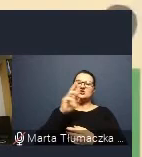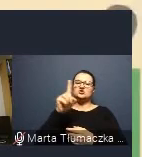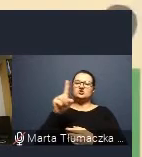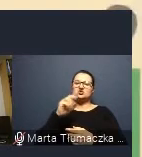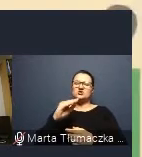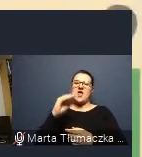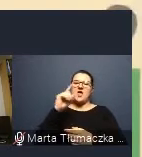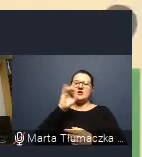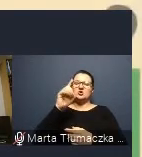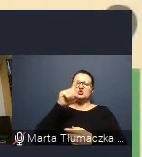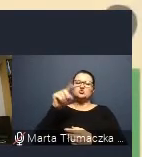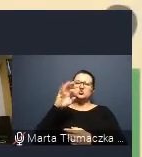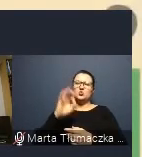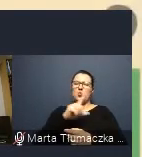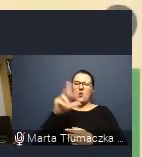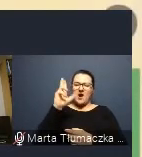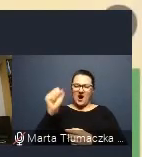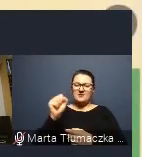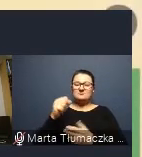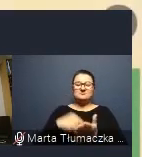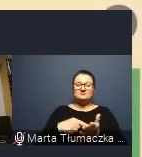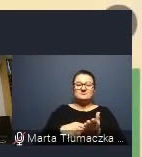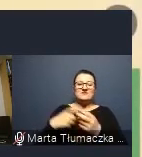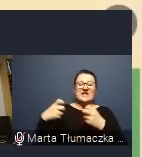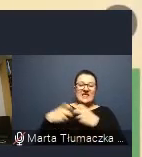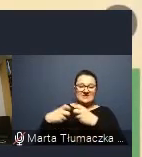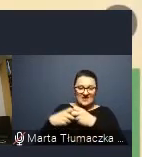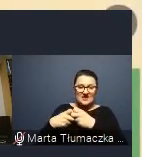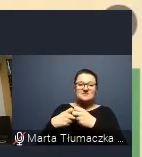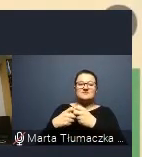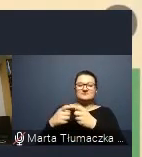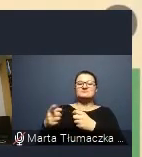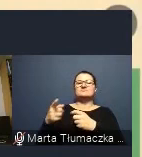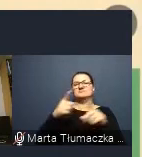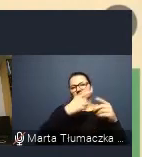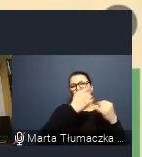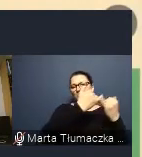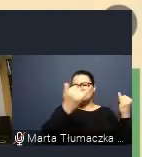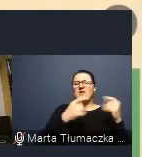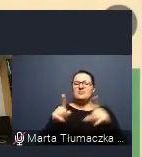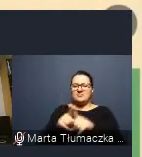to oprócz internetu było też źródłem właśnie tych wersji demonstracyjnych programów Mam